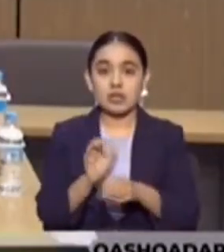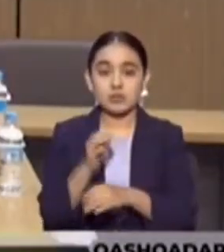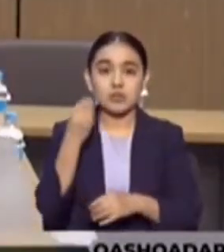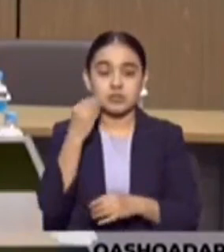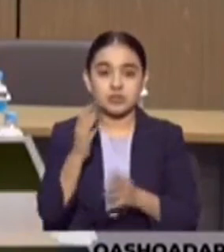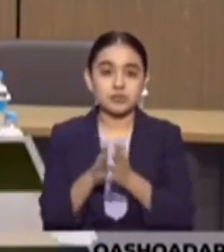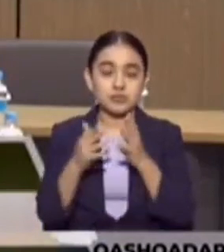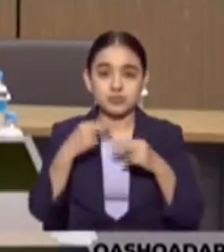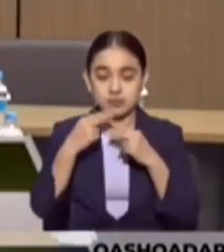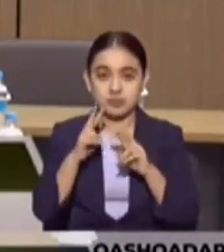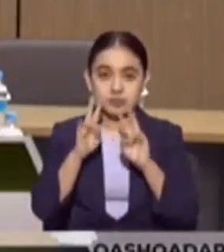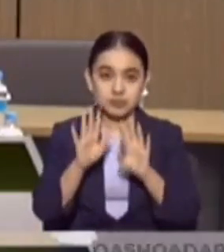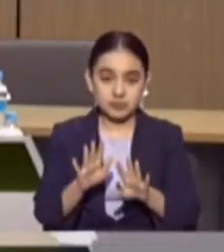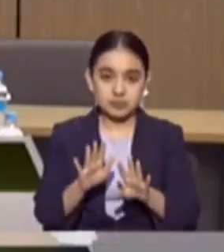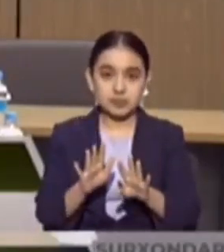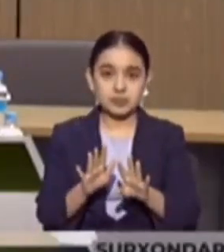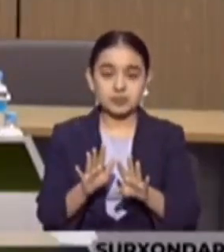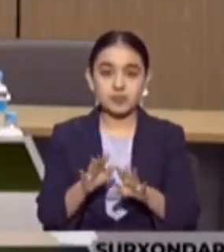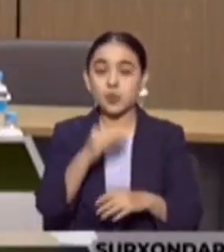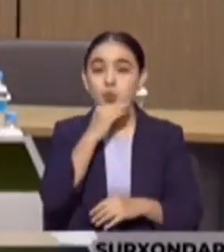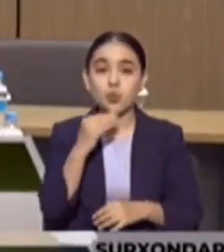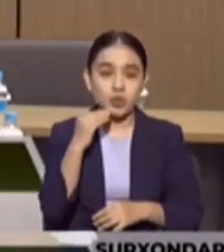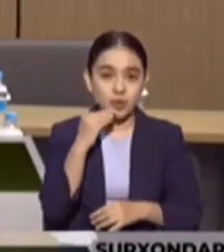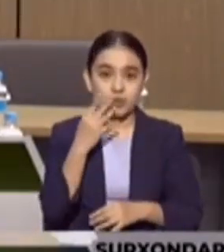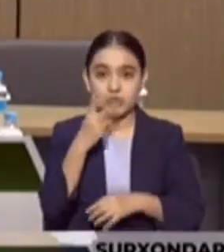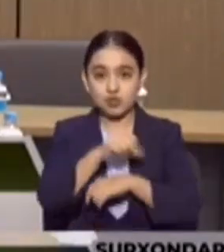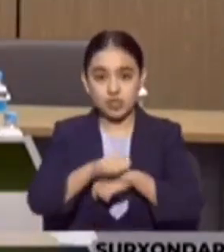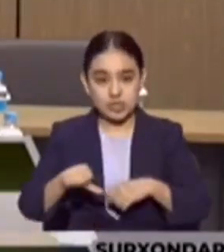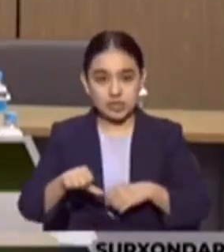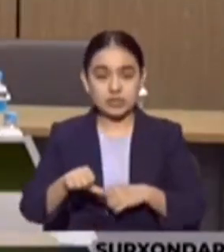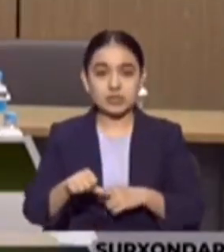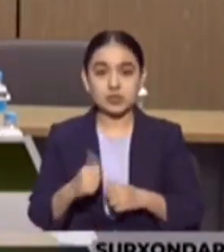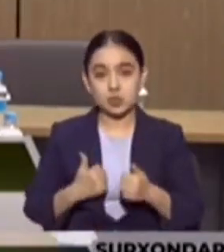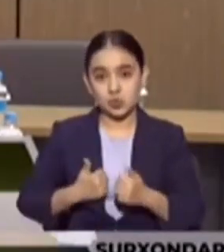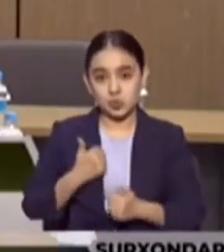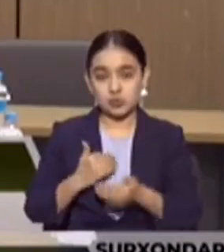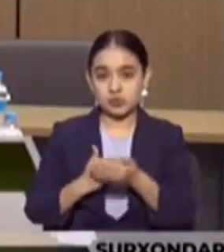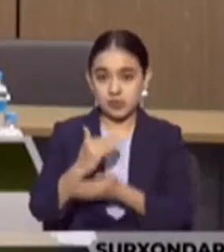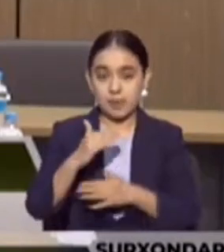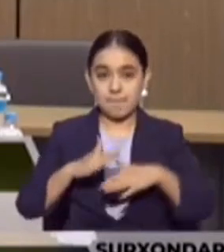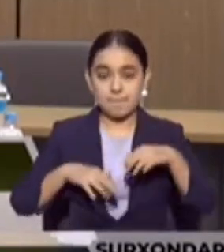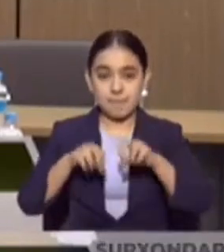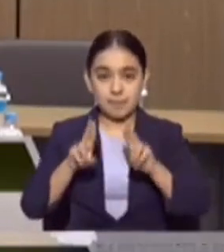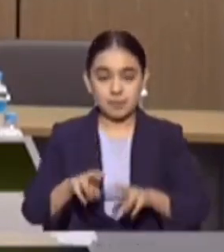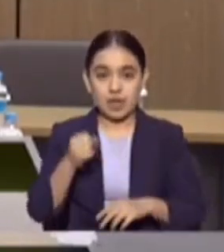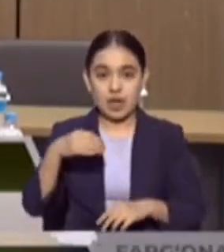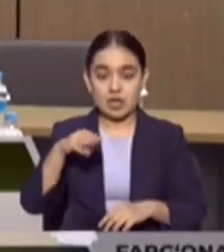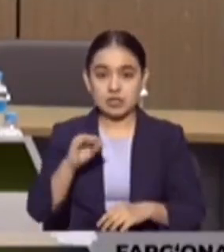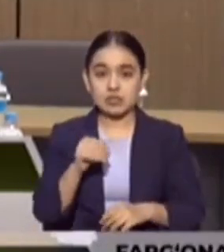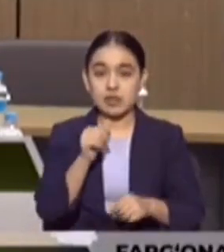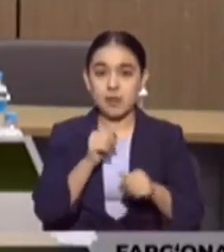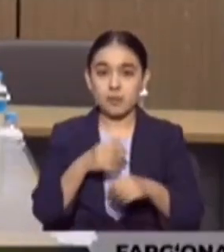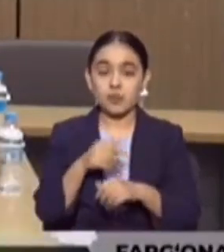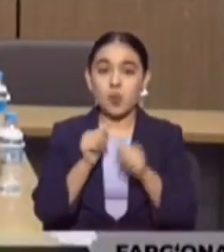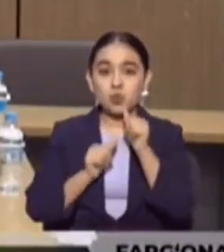juda katta e'tibor qaratilmoqda. Ko'plab chet eldan nufuzli o'sha malakali IT mutaxassislarini,